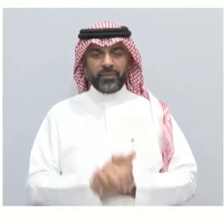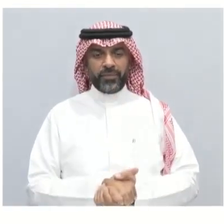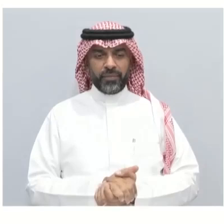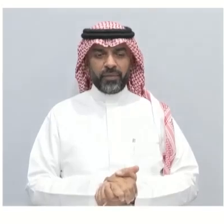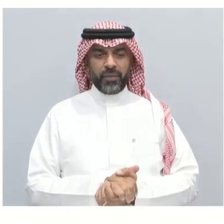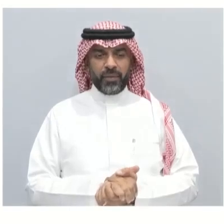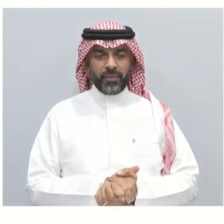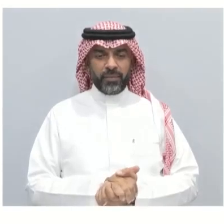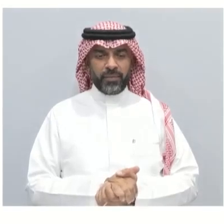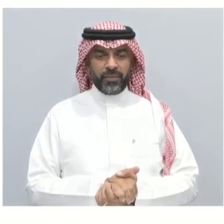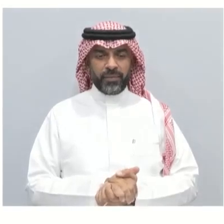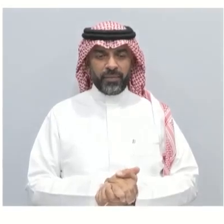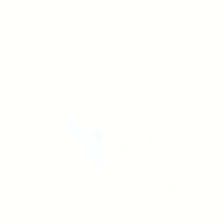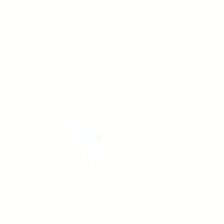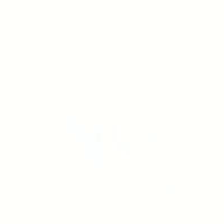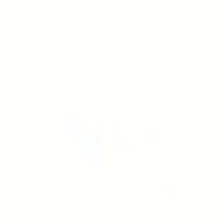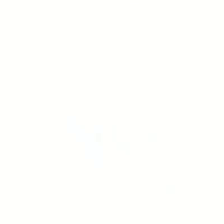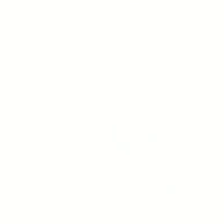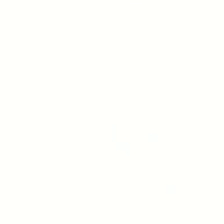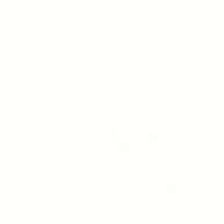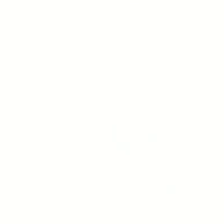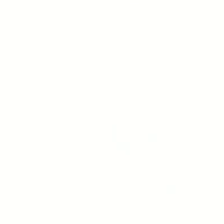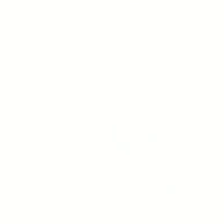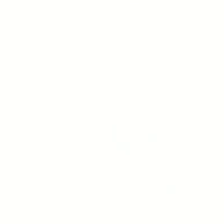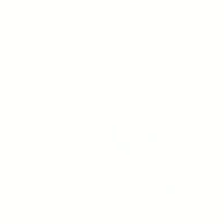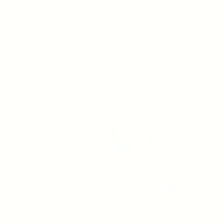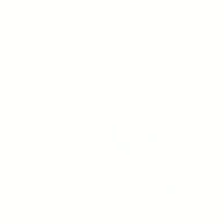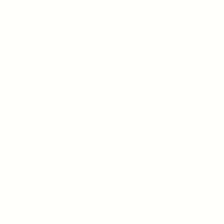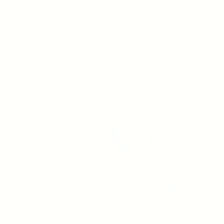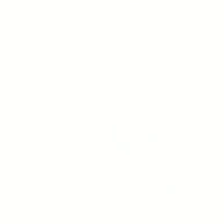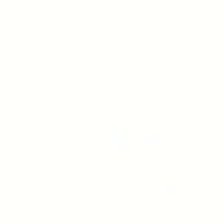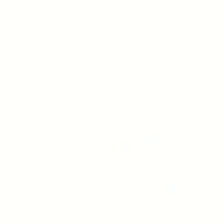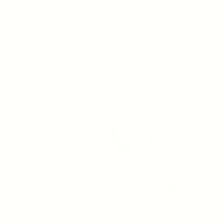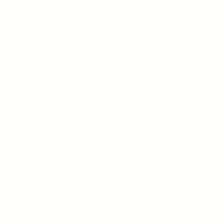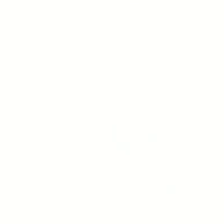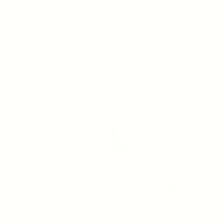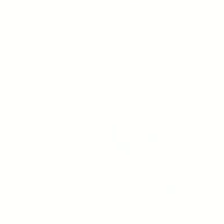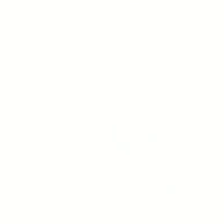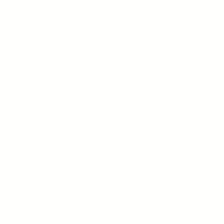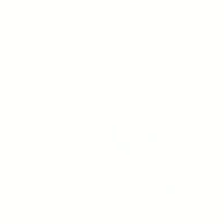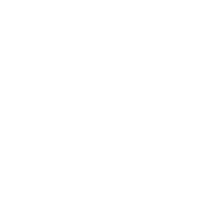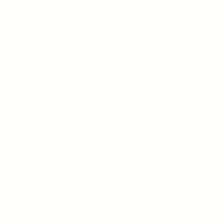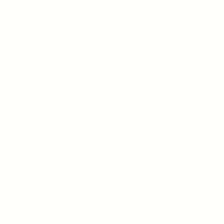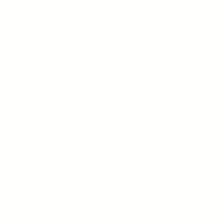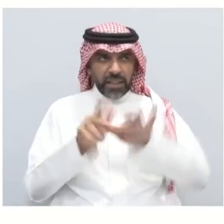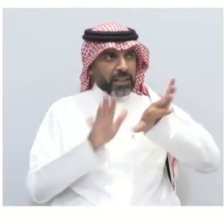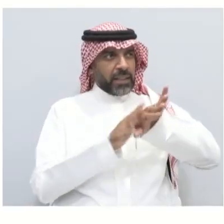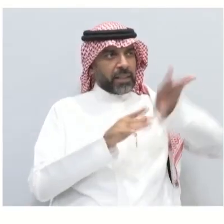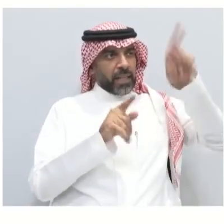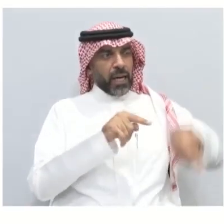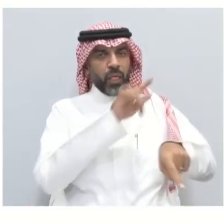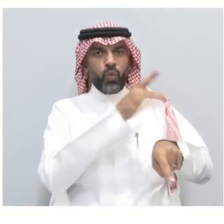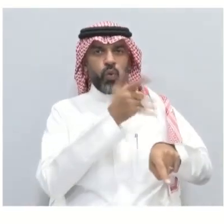او في التنسيق او تطبيق التنسيق ايهما مناسب لما فعلته